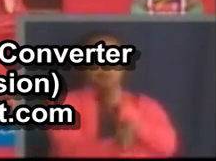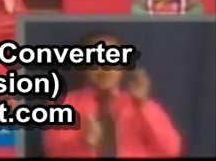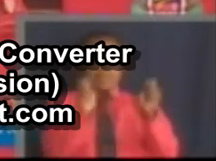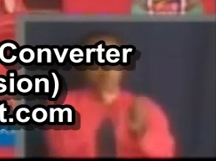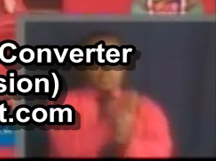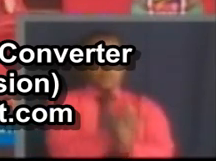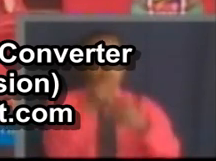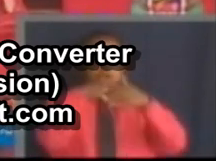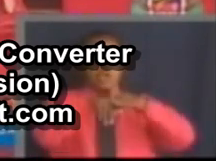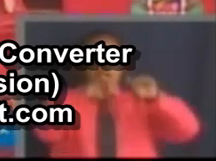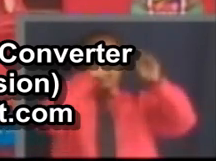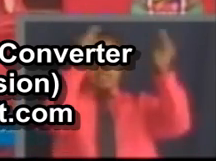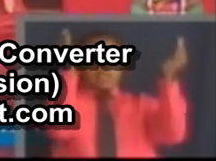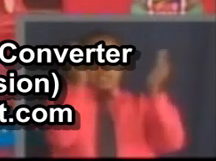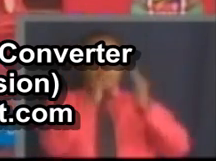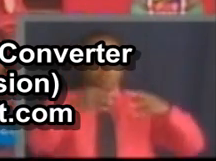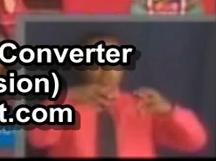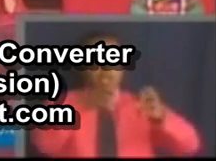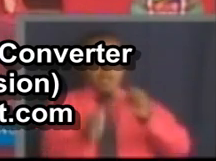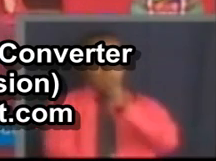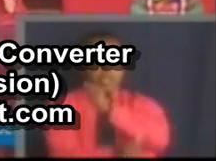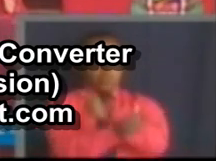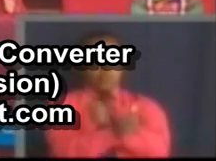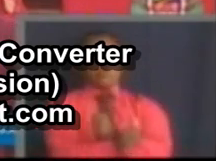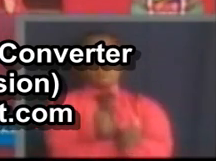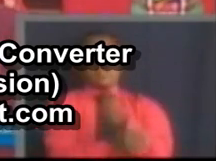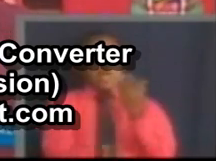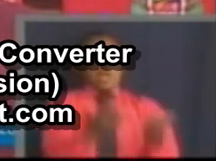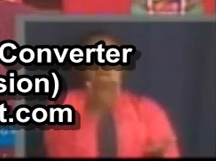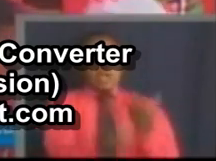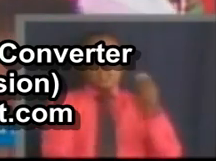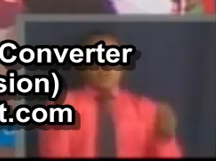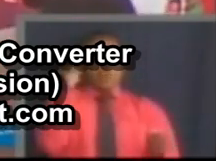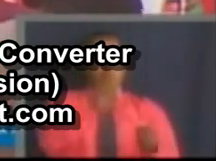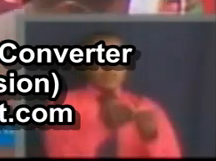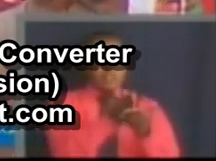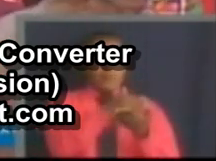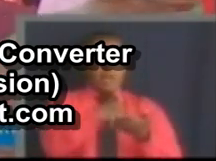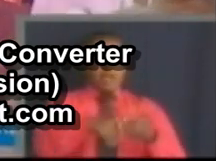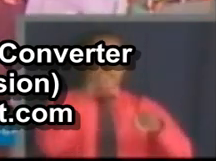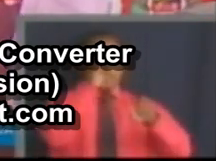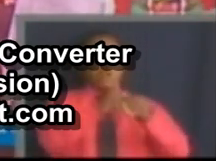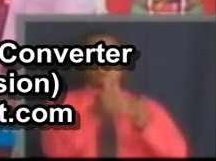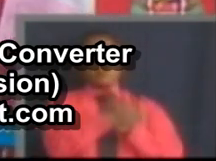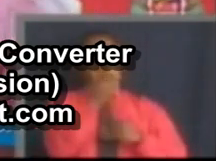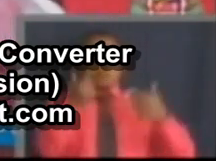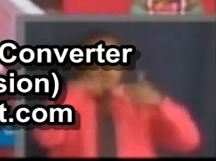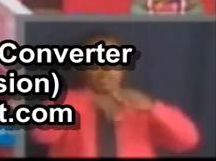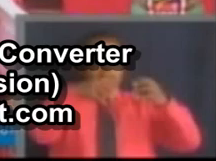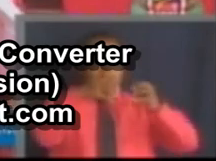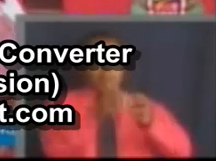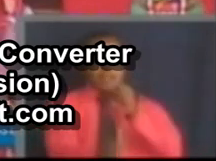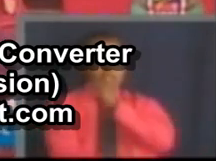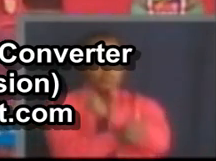kwenye muundo wa kamati ya uongozi, walao kumeongezwa baadhi ya wajumbe wengine wanyongeza kwenye kamati ya uongozi.